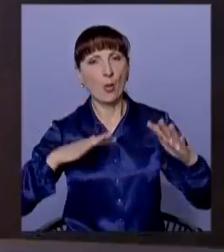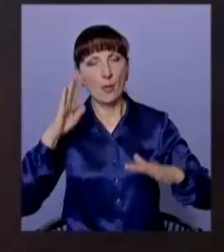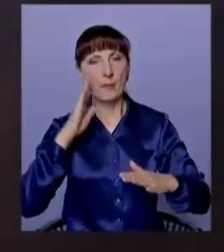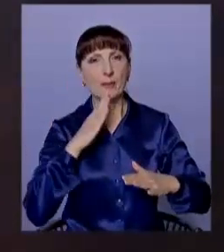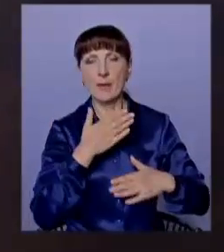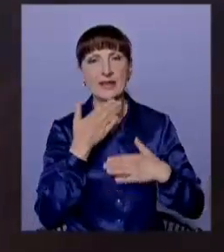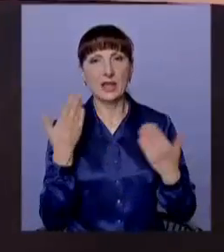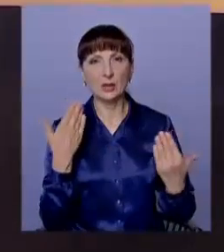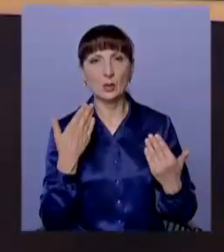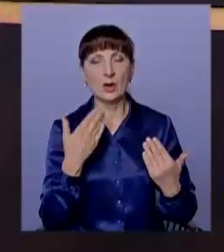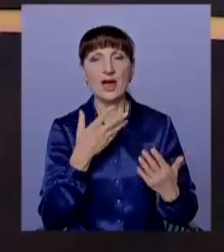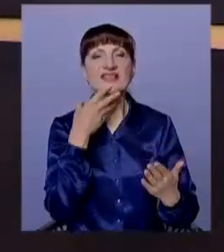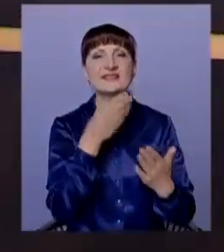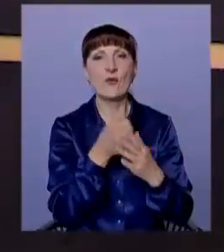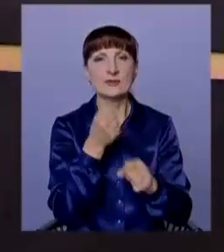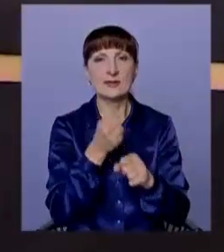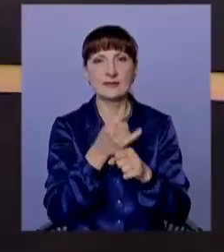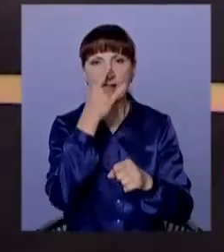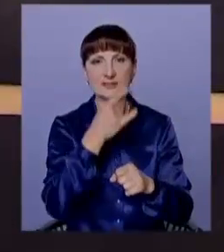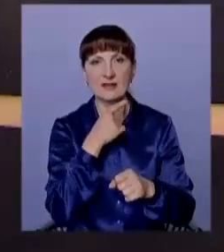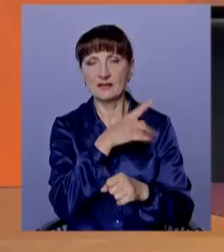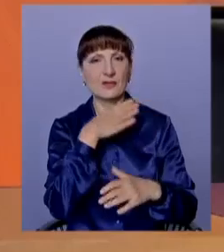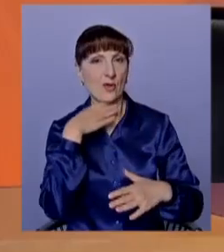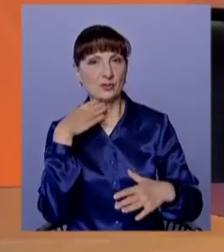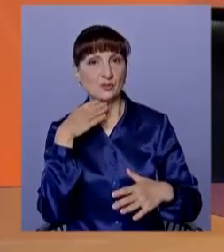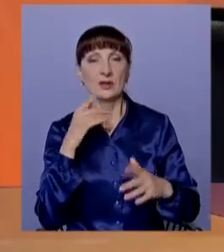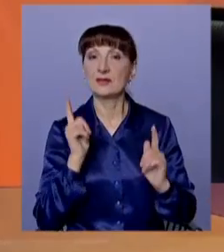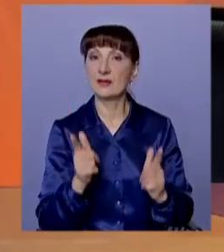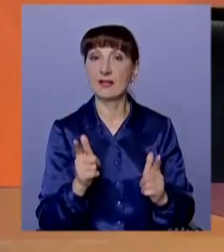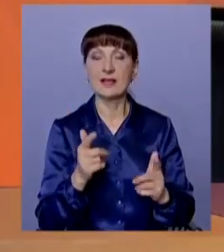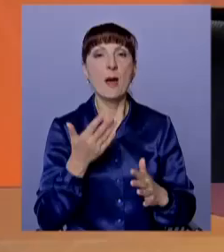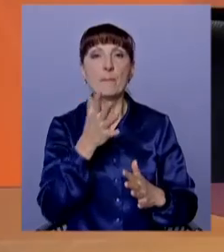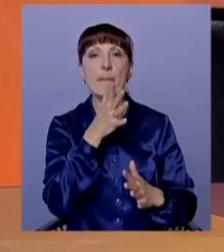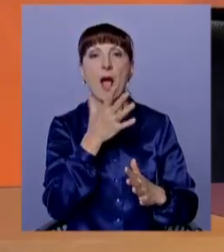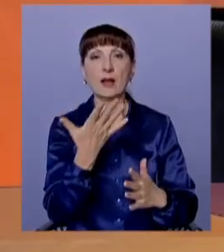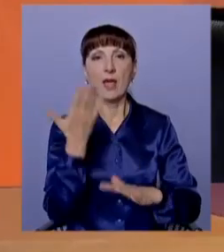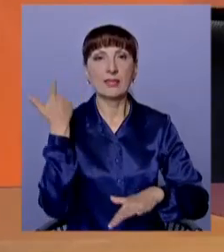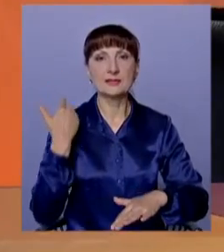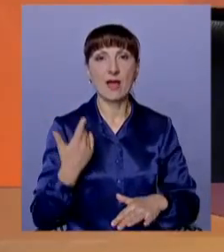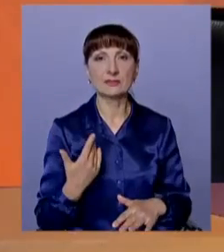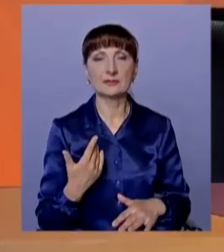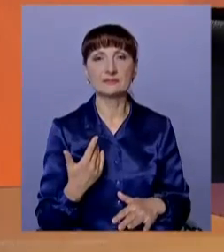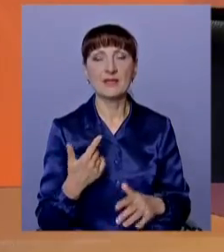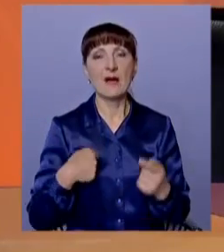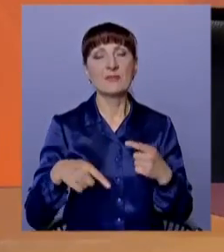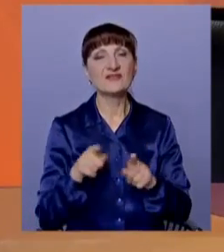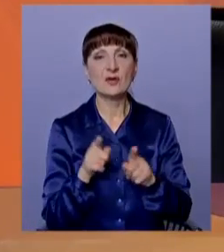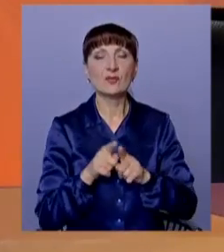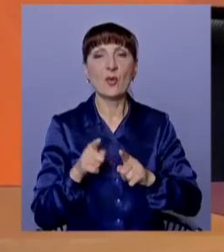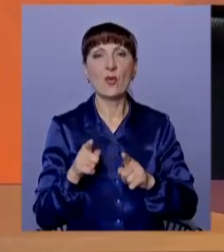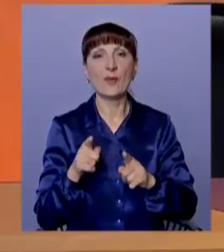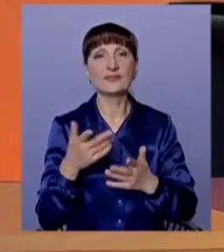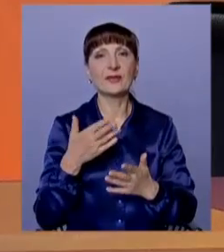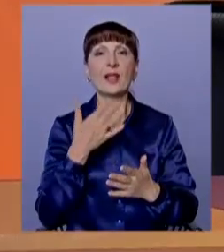родителей по отношению именно к продукту Made in Kazakhstan. Помнится, да, еще вот лет 5 назад, как-то мы все равно, да, немножечко